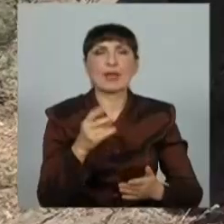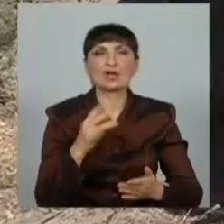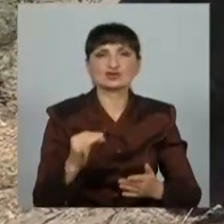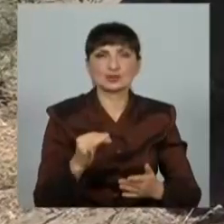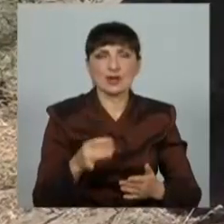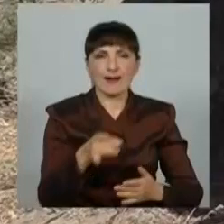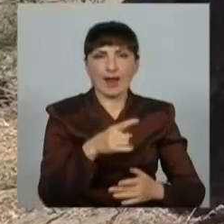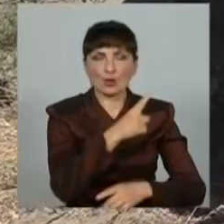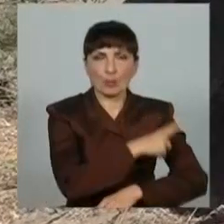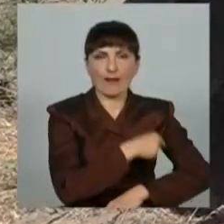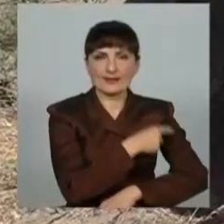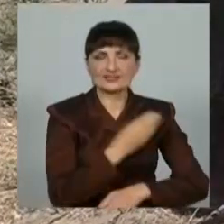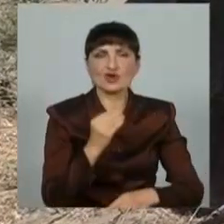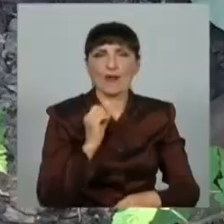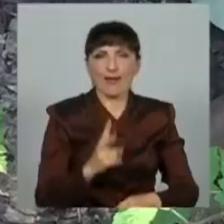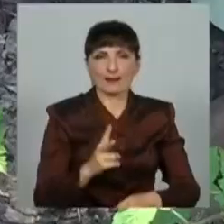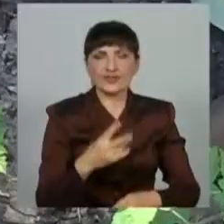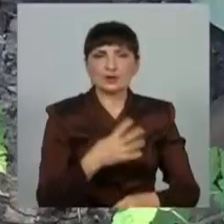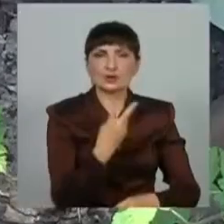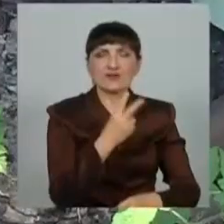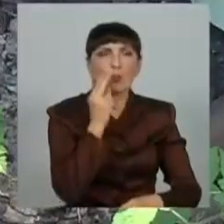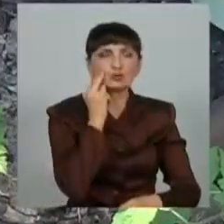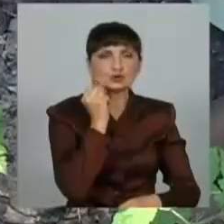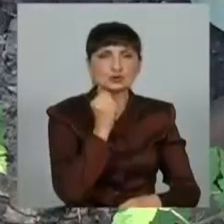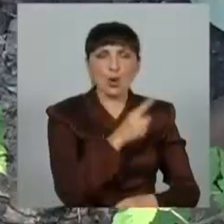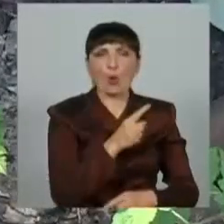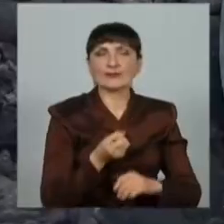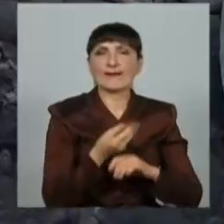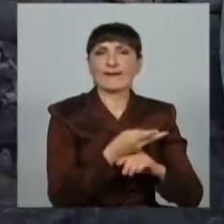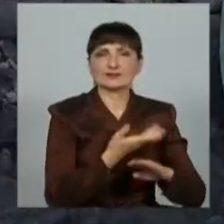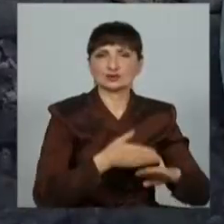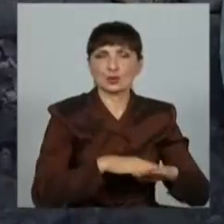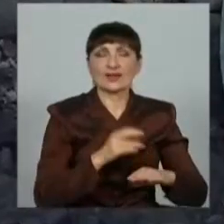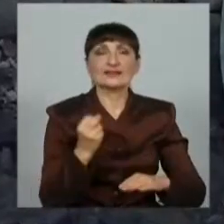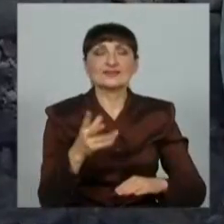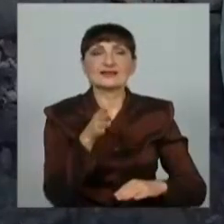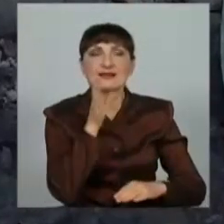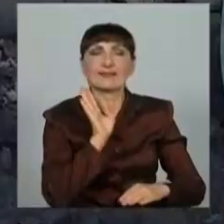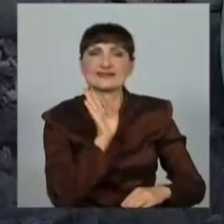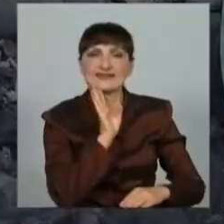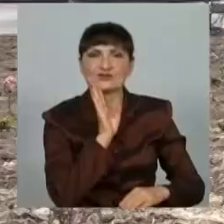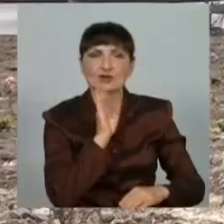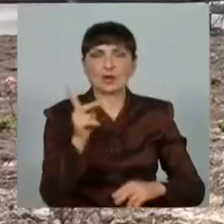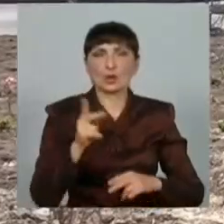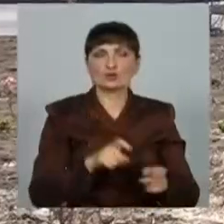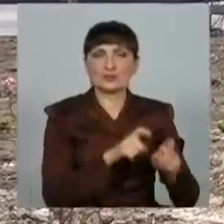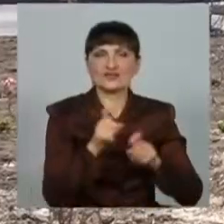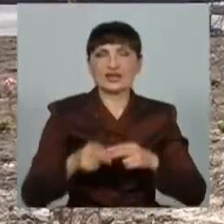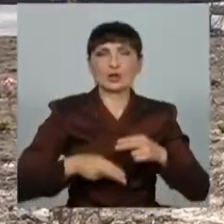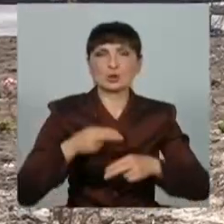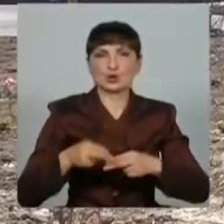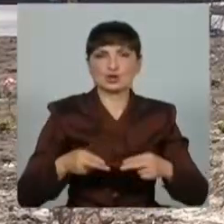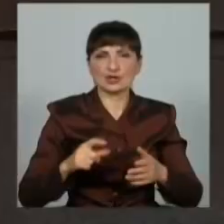районной больнице села Чилеп. Это 42-летний мужчина, он в реанимации, и 12-летняя девочка. Ее перевели в